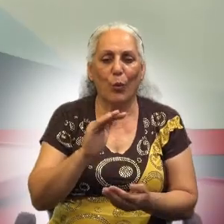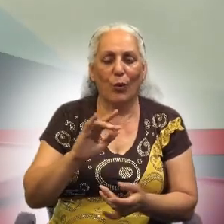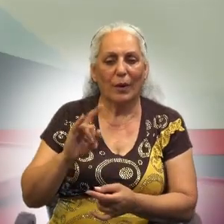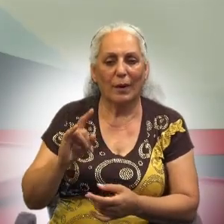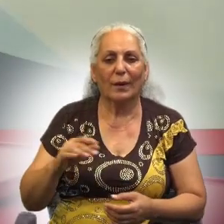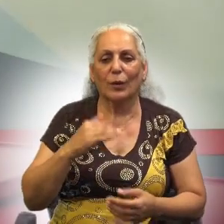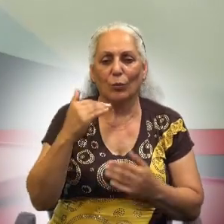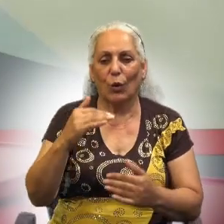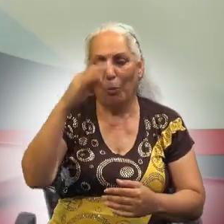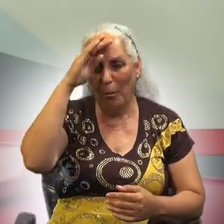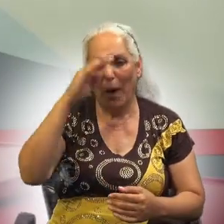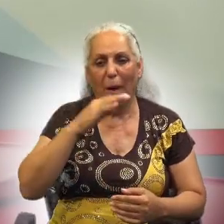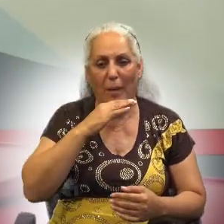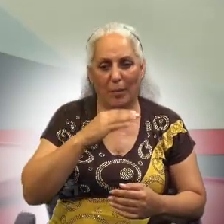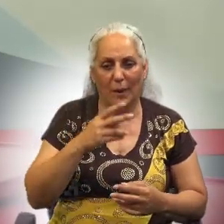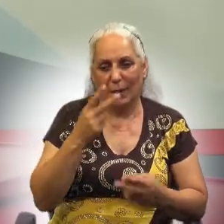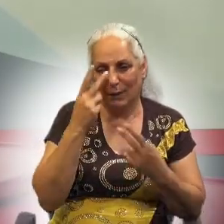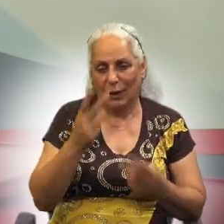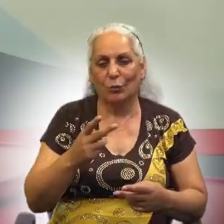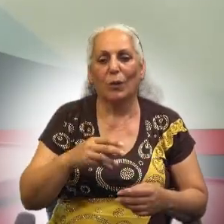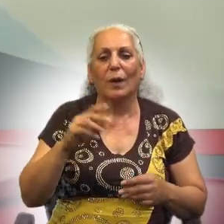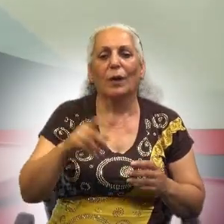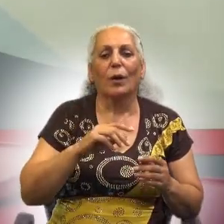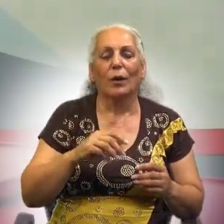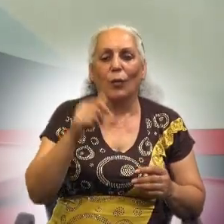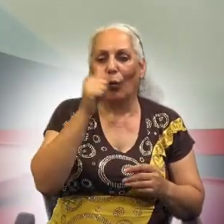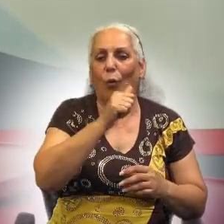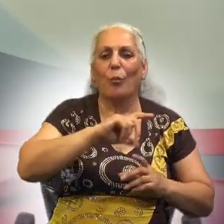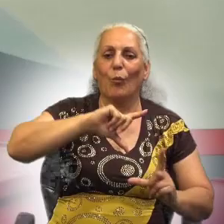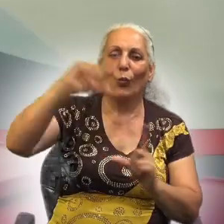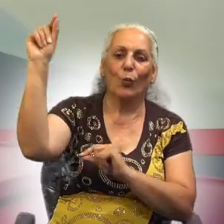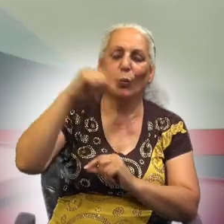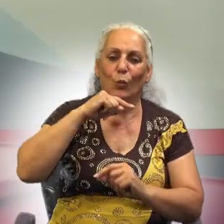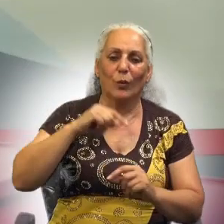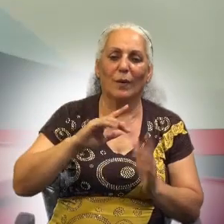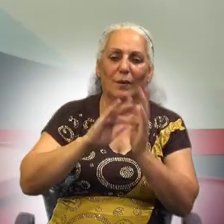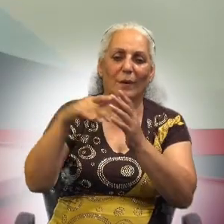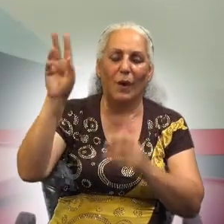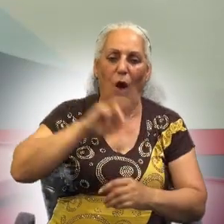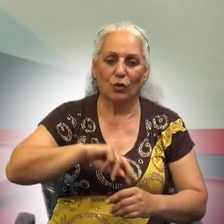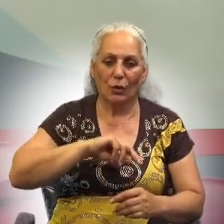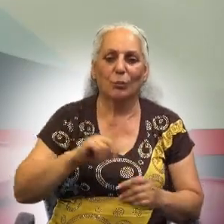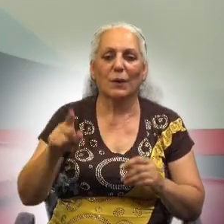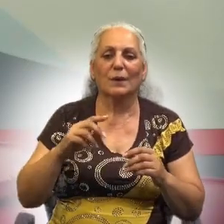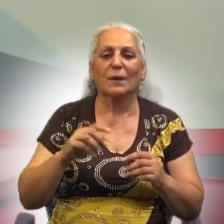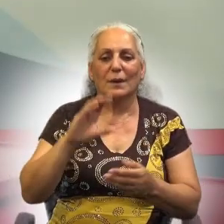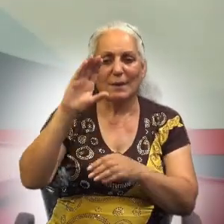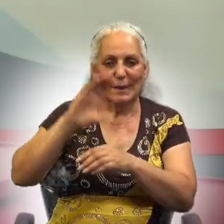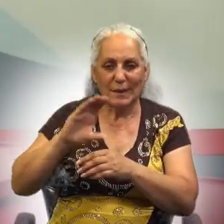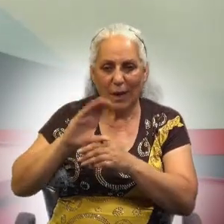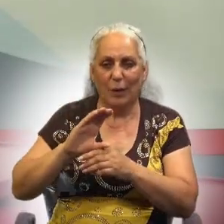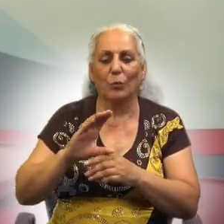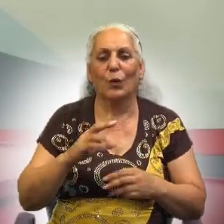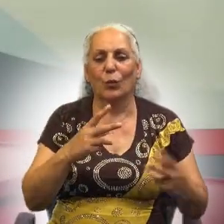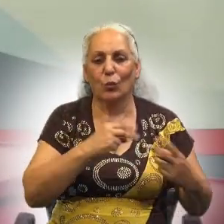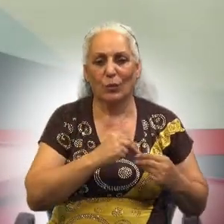անգամ կտեսնեն արտագնա աշխատանքի սեզոնի ավարտին միայն։ Տան տղամարդկանց հույսը Skype-ն է, իսկ որոնք են